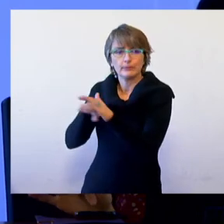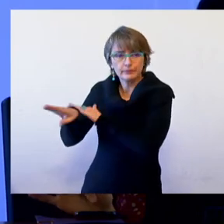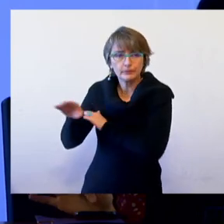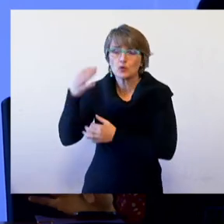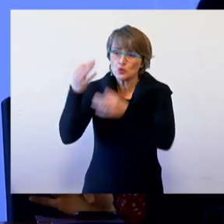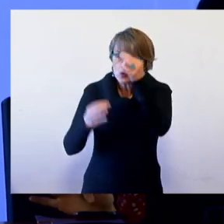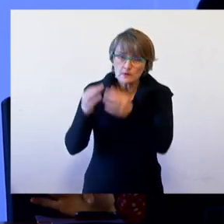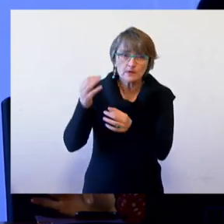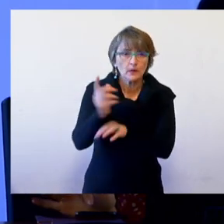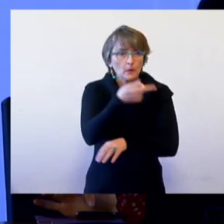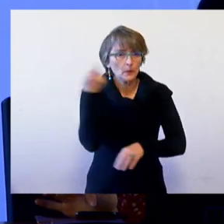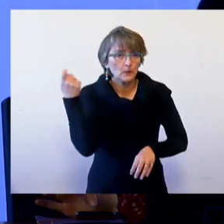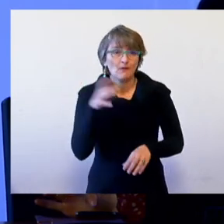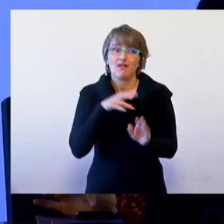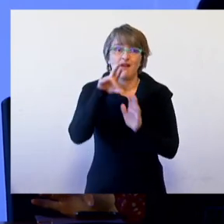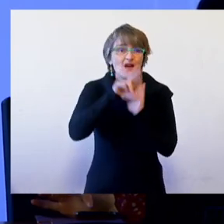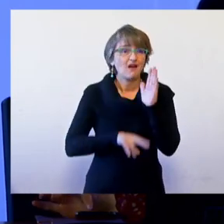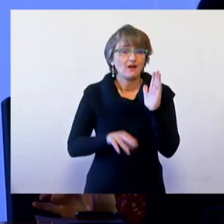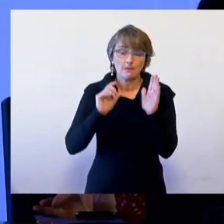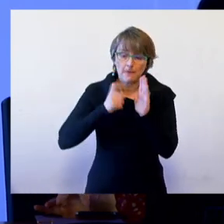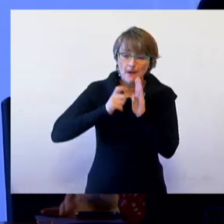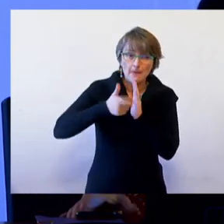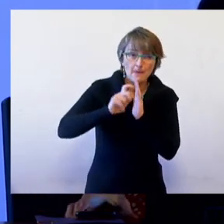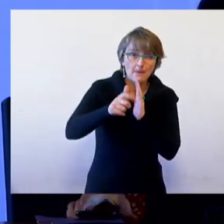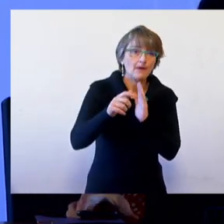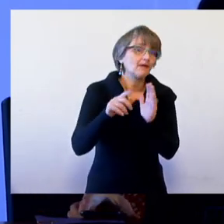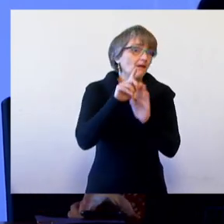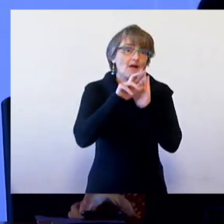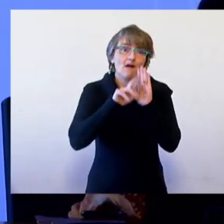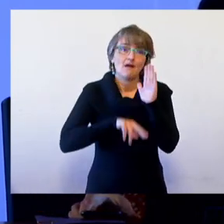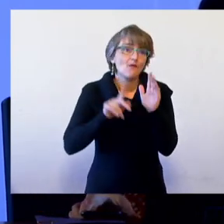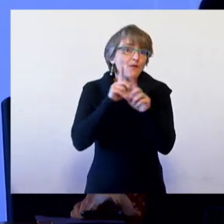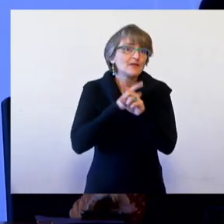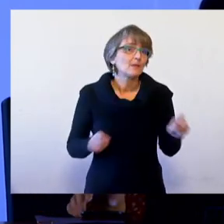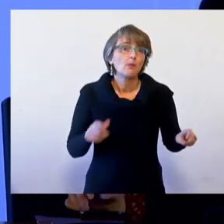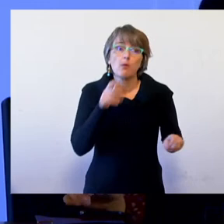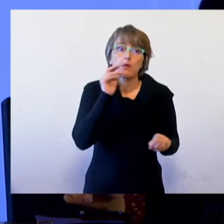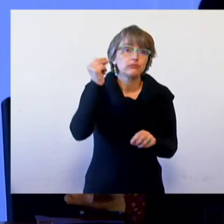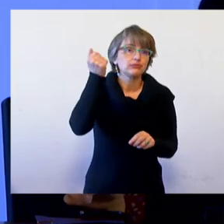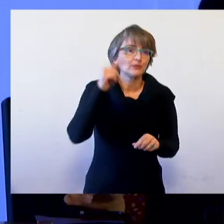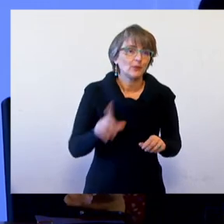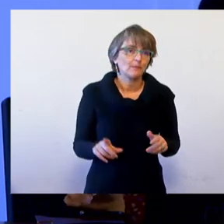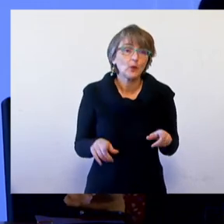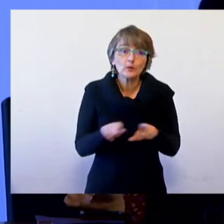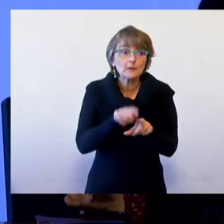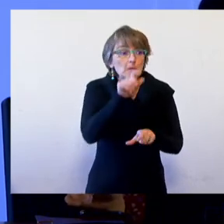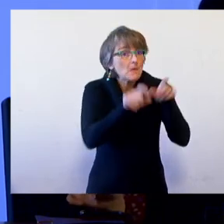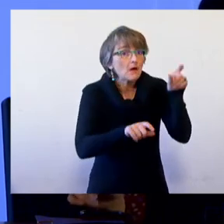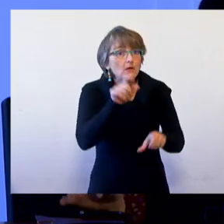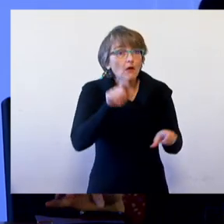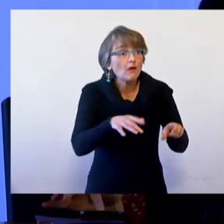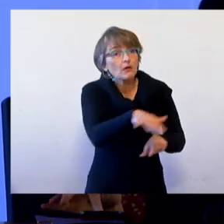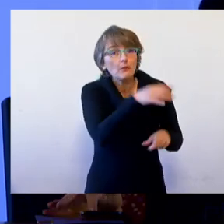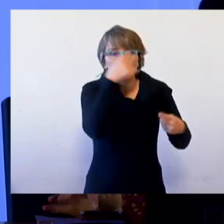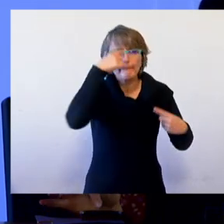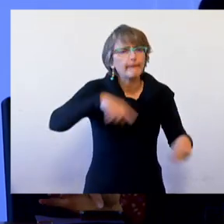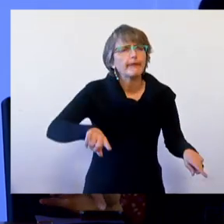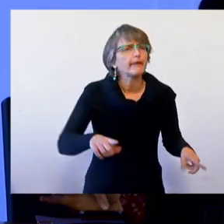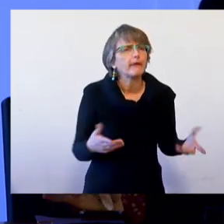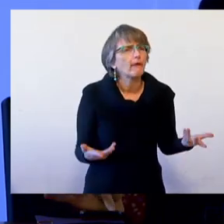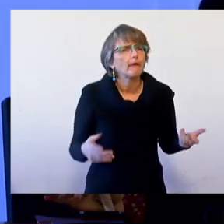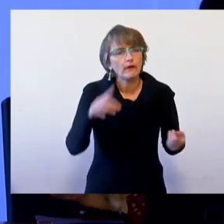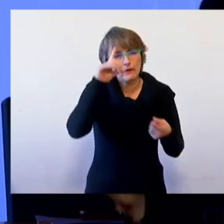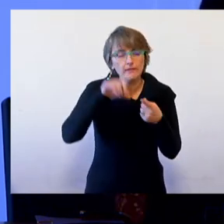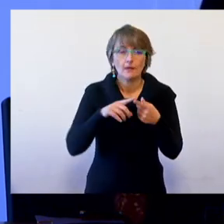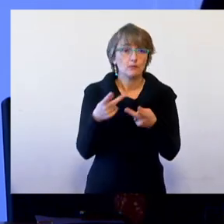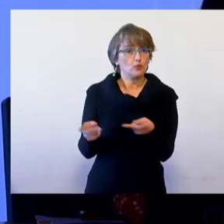a des règles, et les règles, elles sont faites pour être respectées. Après, si ces gens ne sont pas d'accord avec les règles que nous posons sur l'occupation